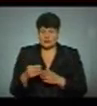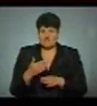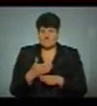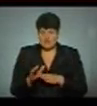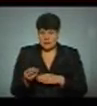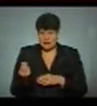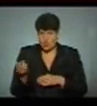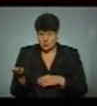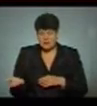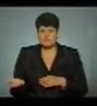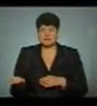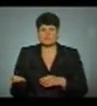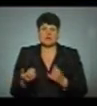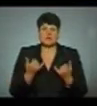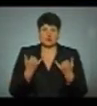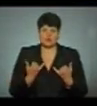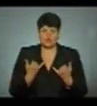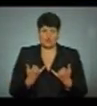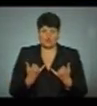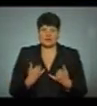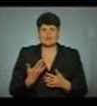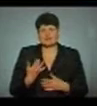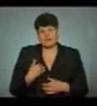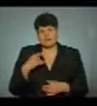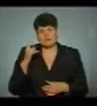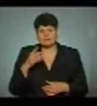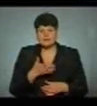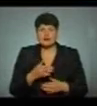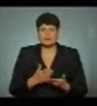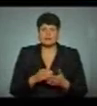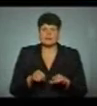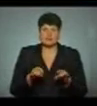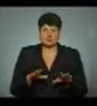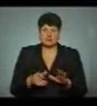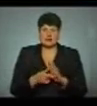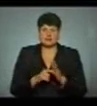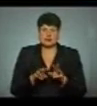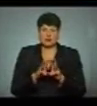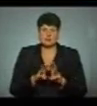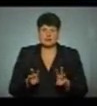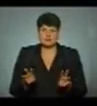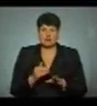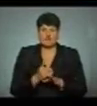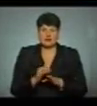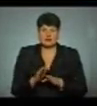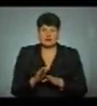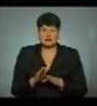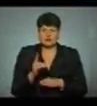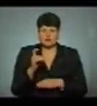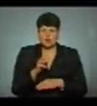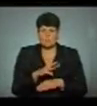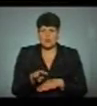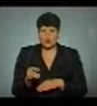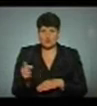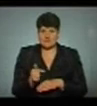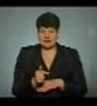якраз кошти. Сьогодні, наскільки я знаю, є рішення Кабінету міністрів про виділення 100 мільйонів гривень